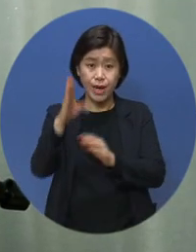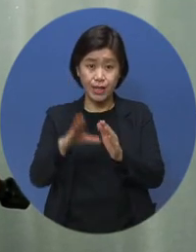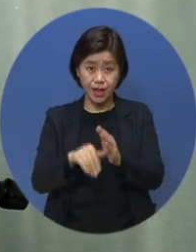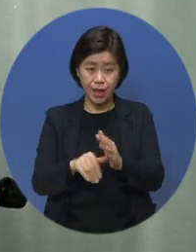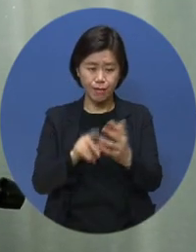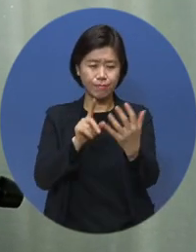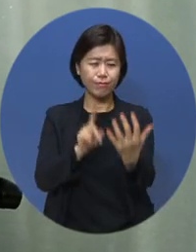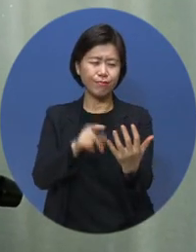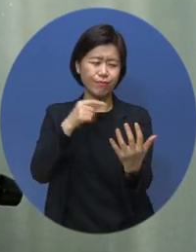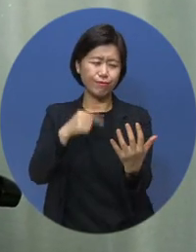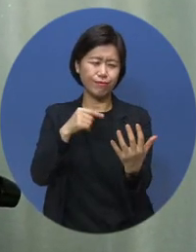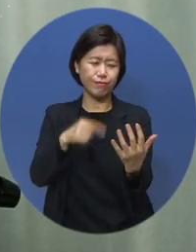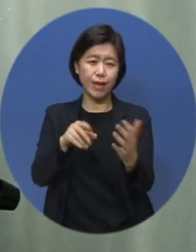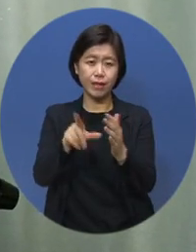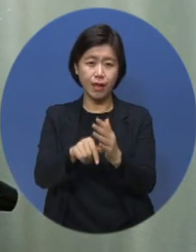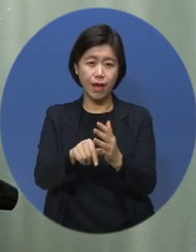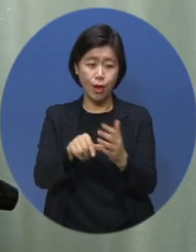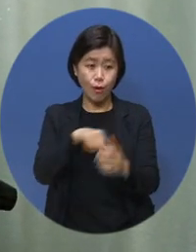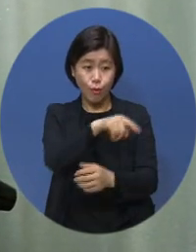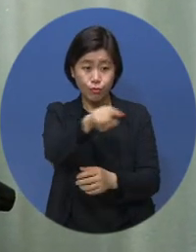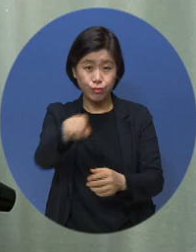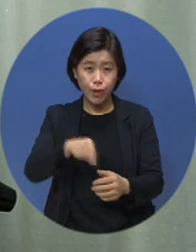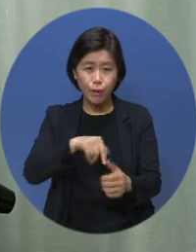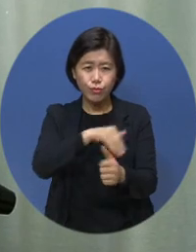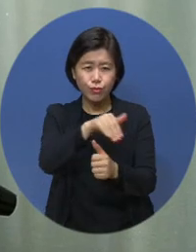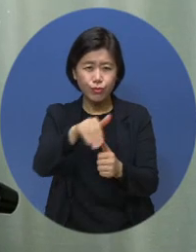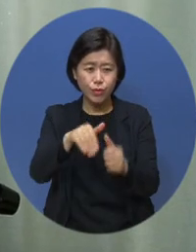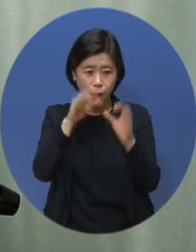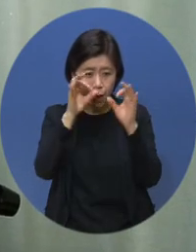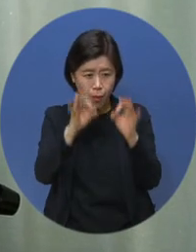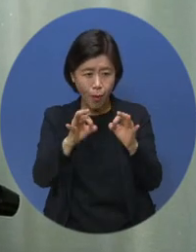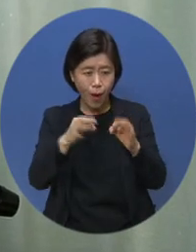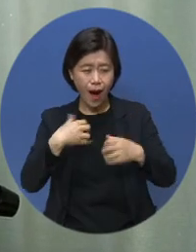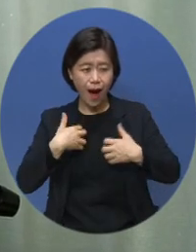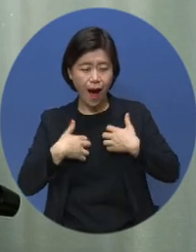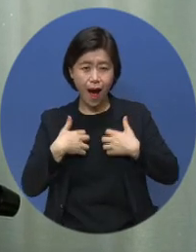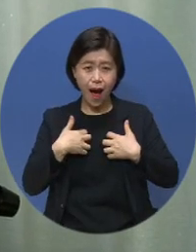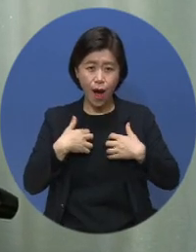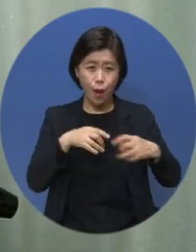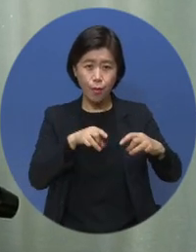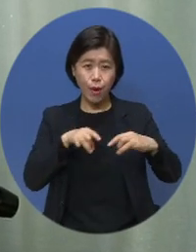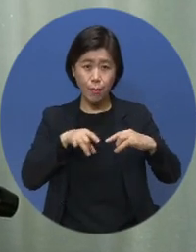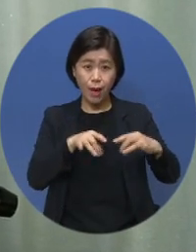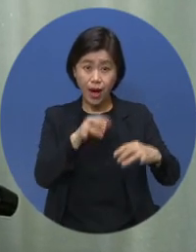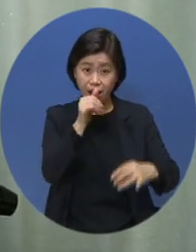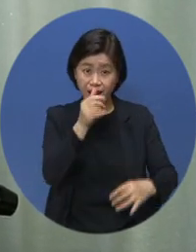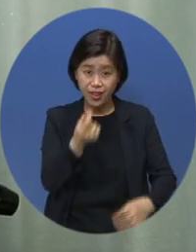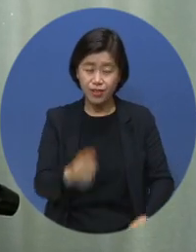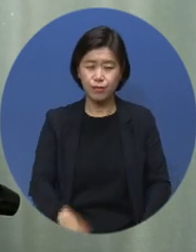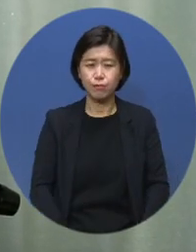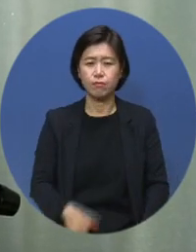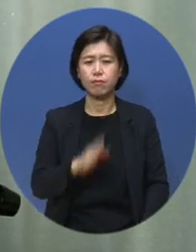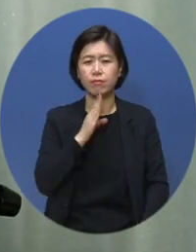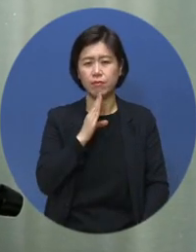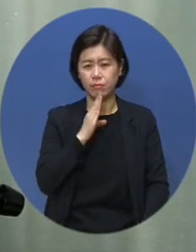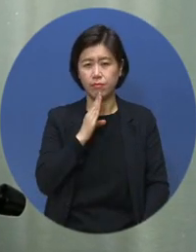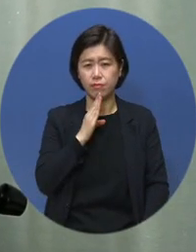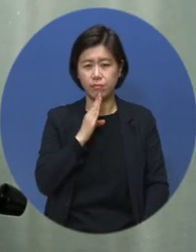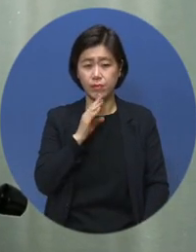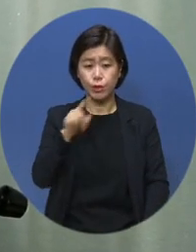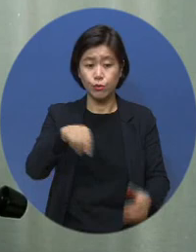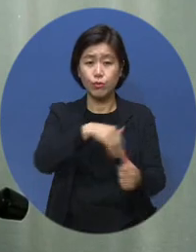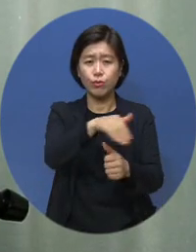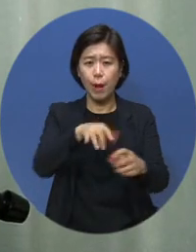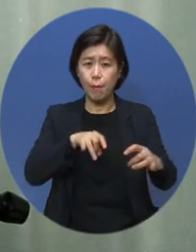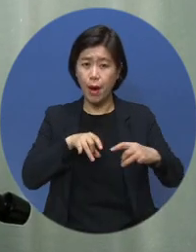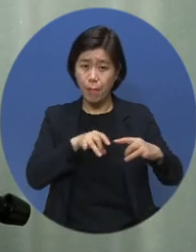내게 그런 것도 되게 주차 나더라구요 사실은 그런 현장 암 때문에 제가 강사 활동하면서 오히려